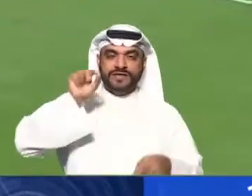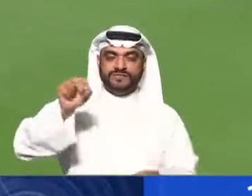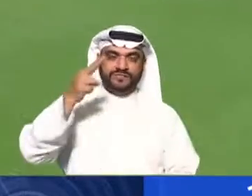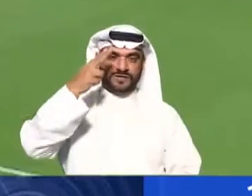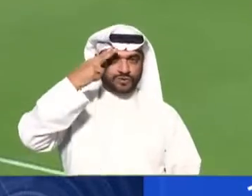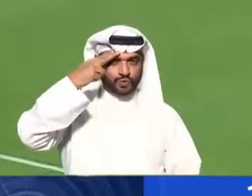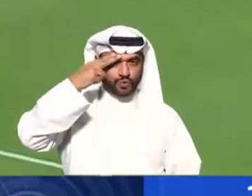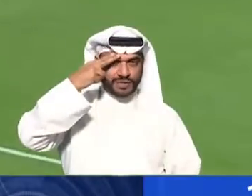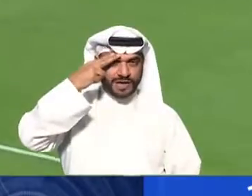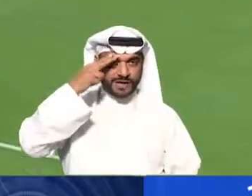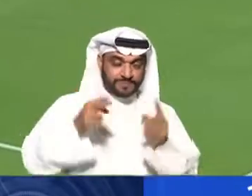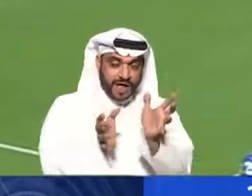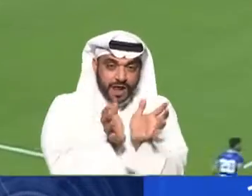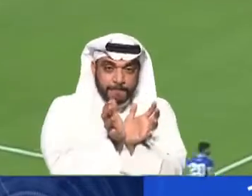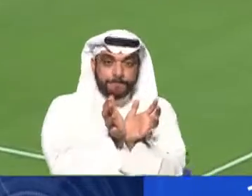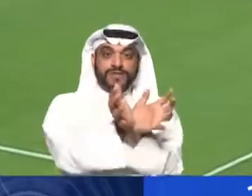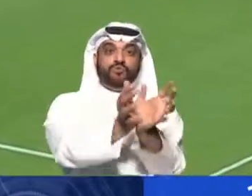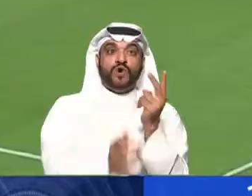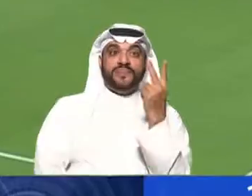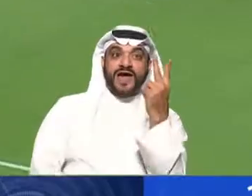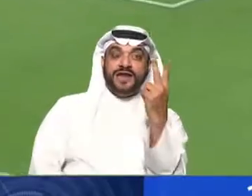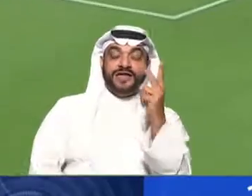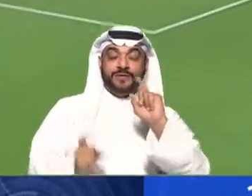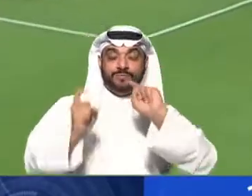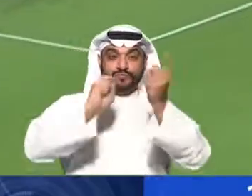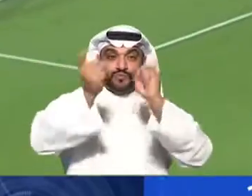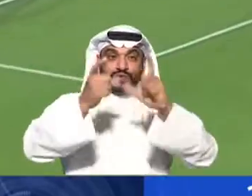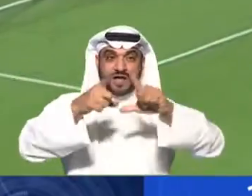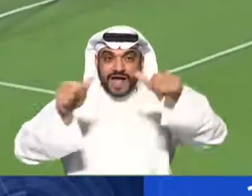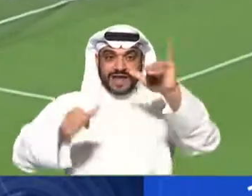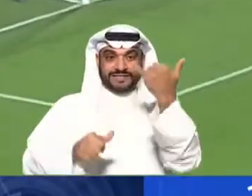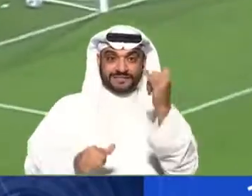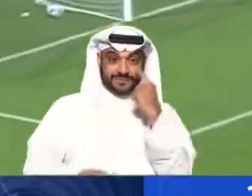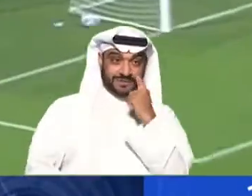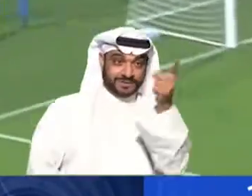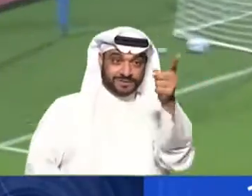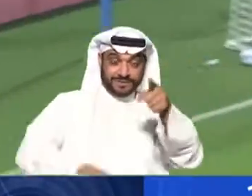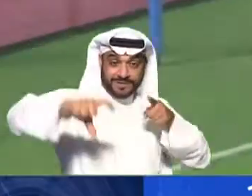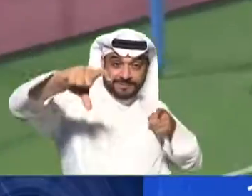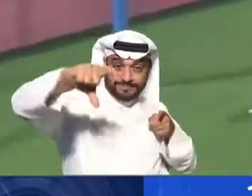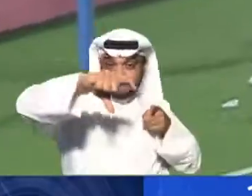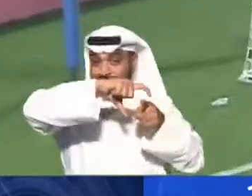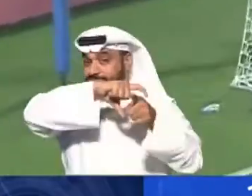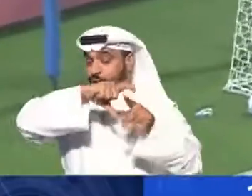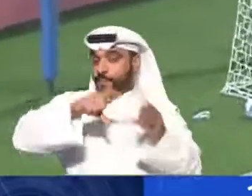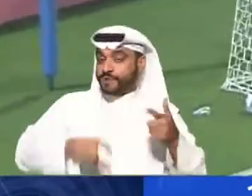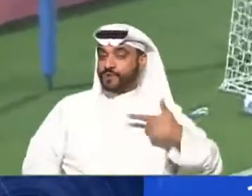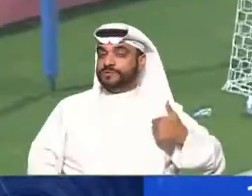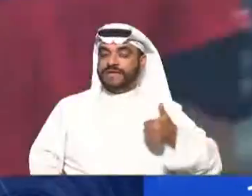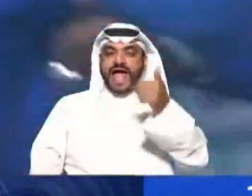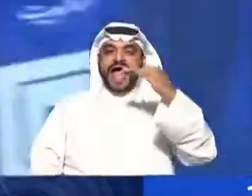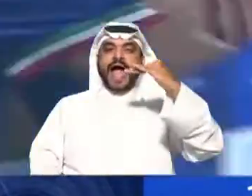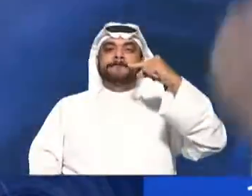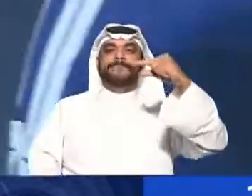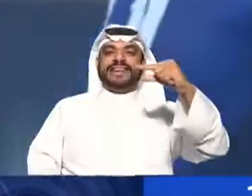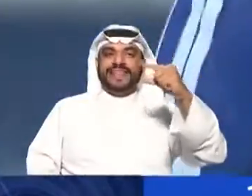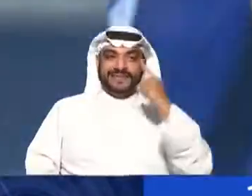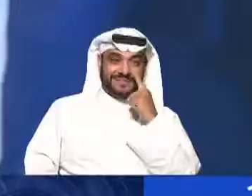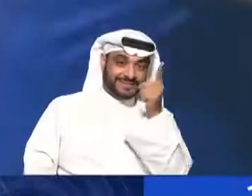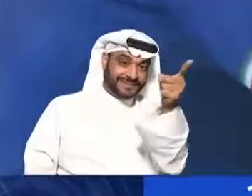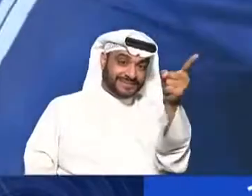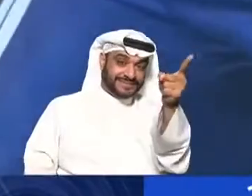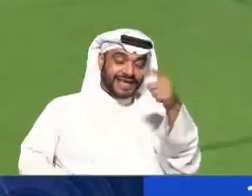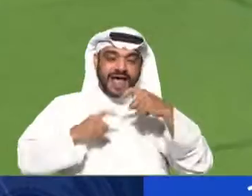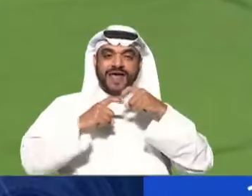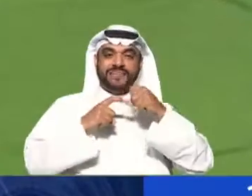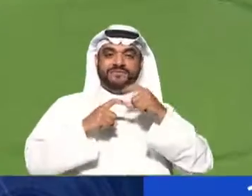المجموعة الثانية لخليج 24 لكرة القدم. سجل الهدف الأول أحمد الظفيري في الدقيقة